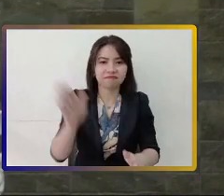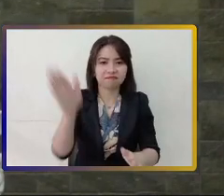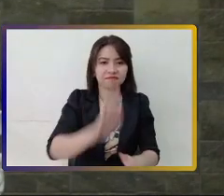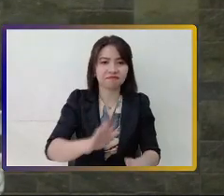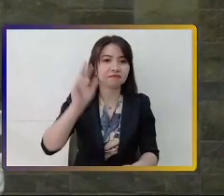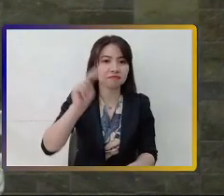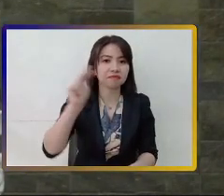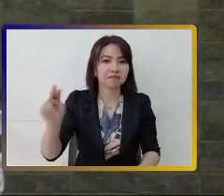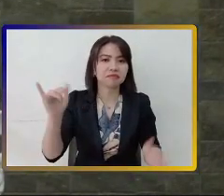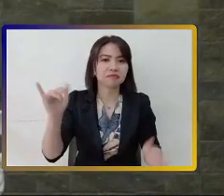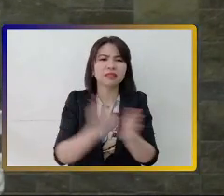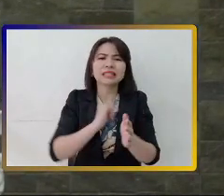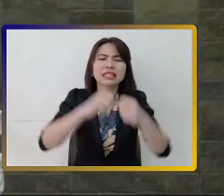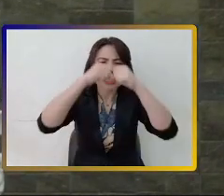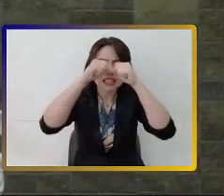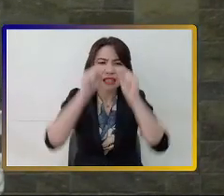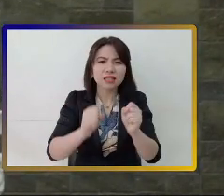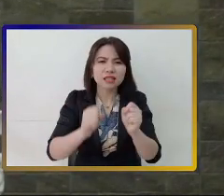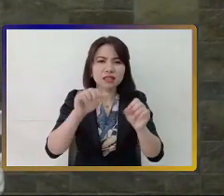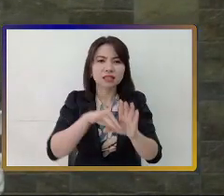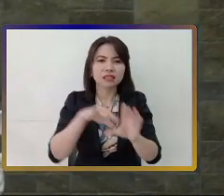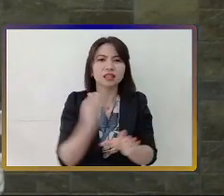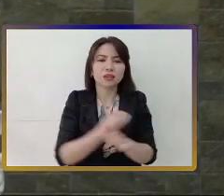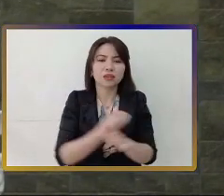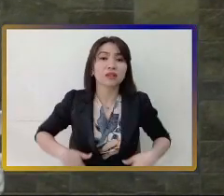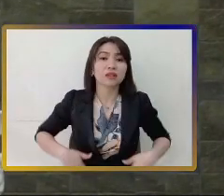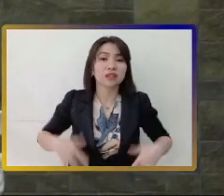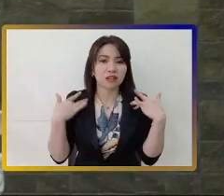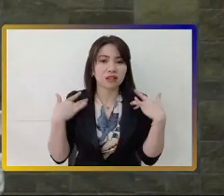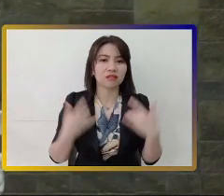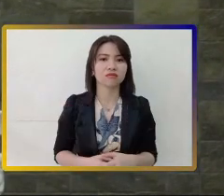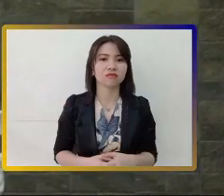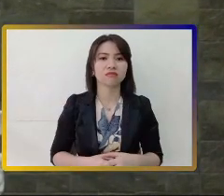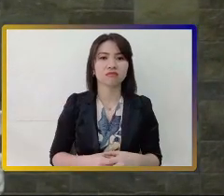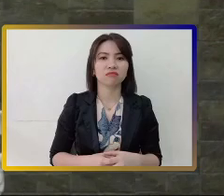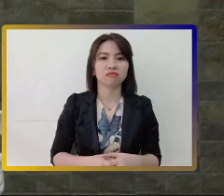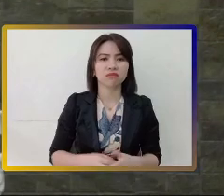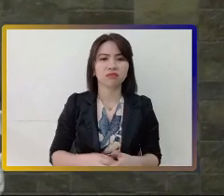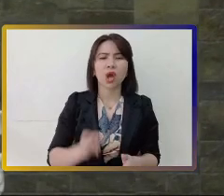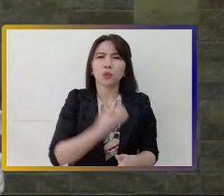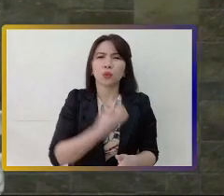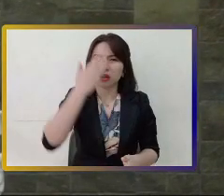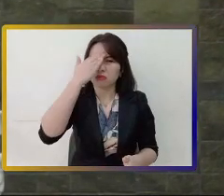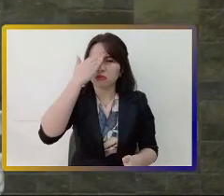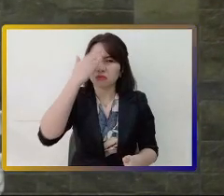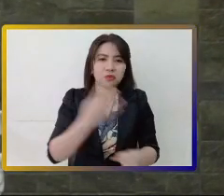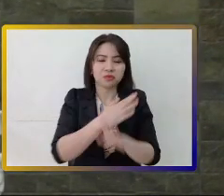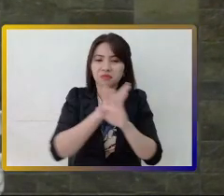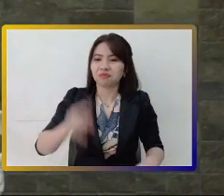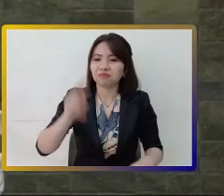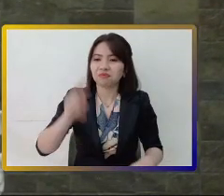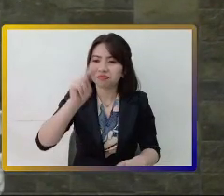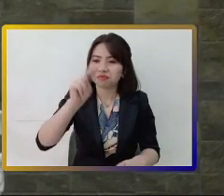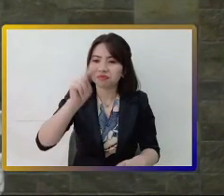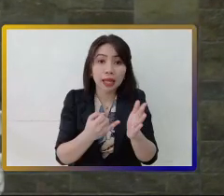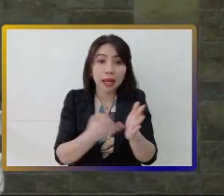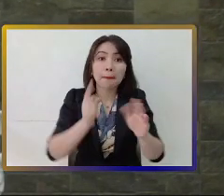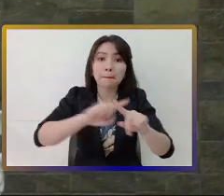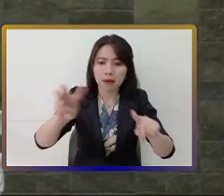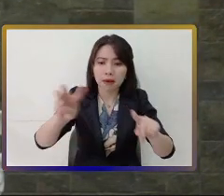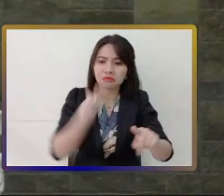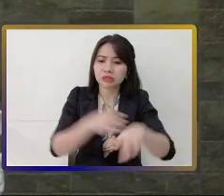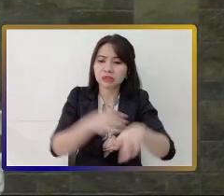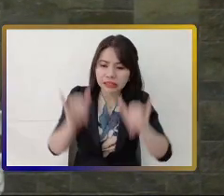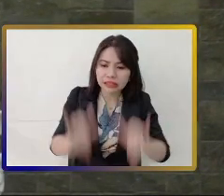You know, nakakalungkot dyan, naririnig natin, at alam naman natin, hindi natin kailangan, pero tinatanggap natin. Pero yung kailangan natin, eh, hindi